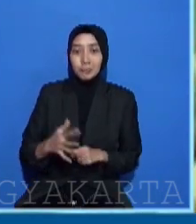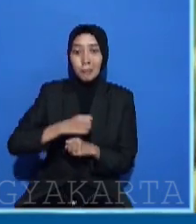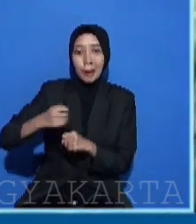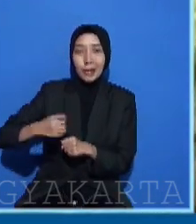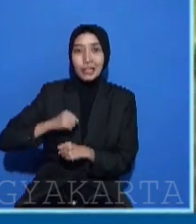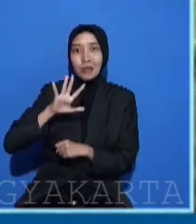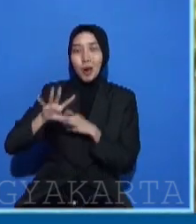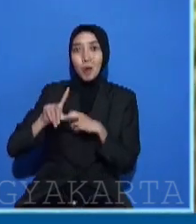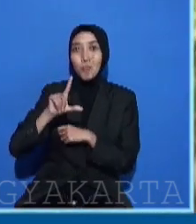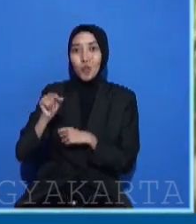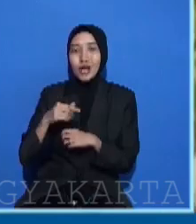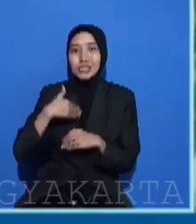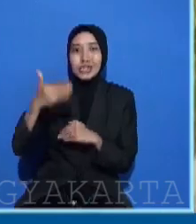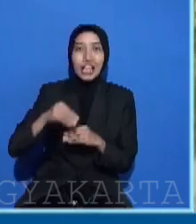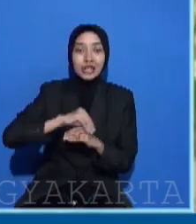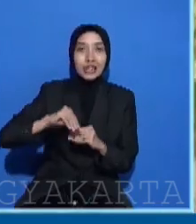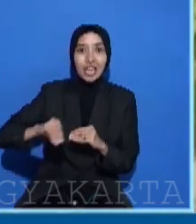panen gangsal Wulan